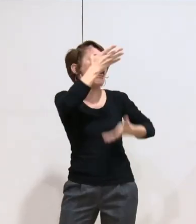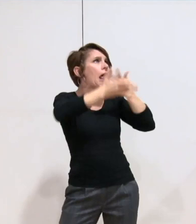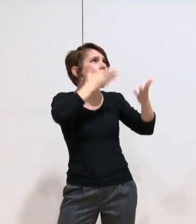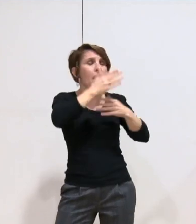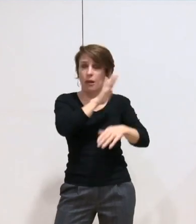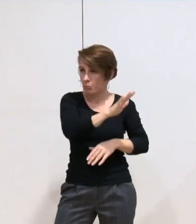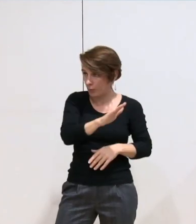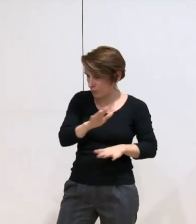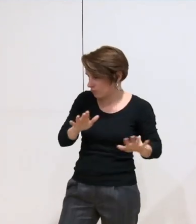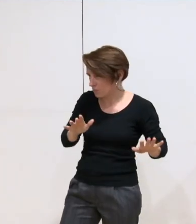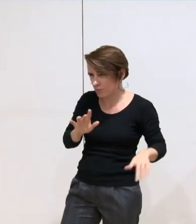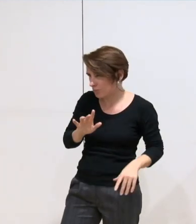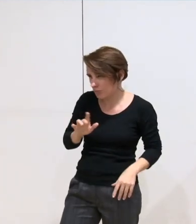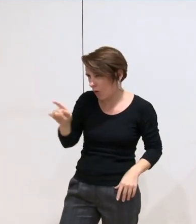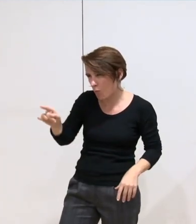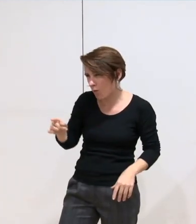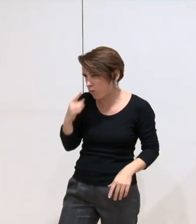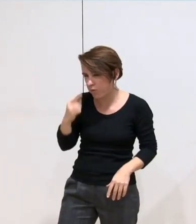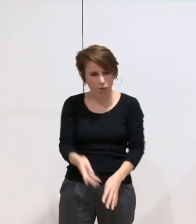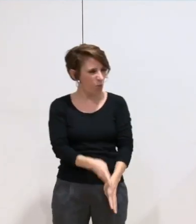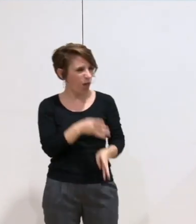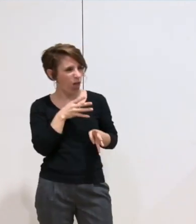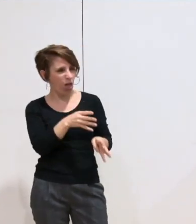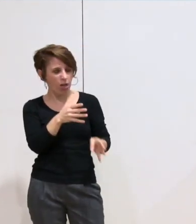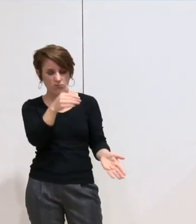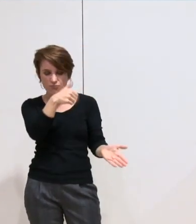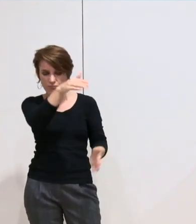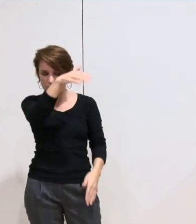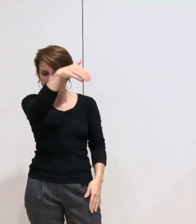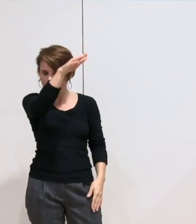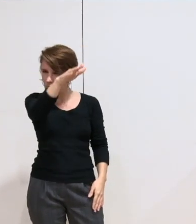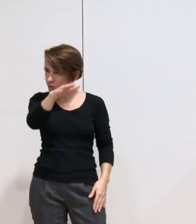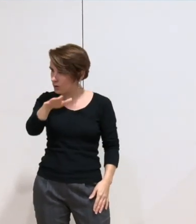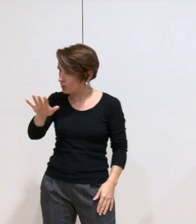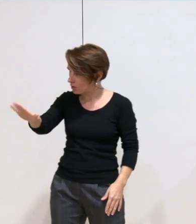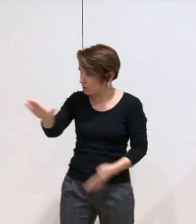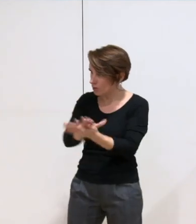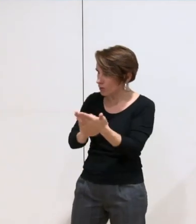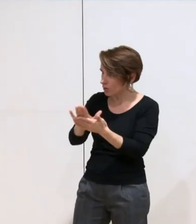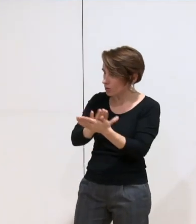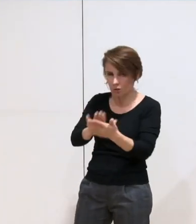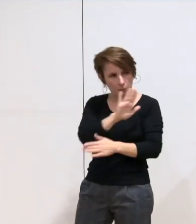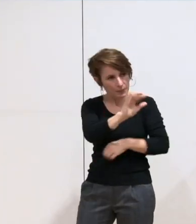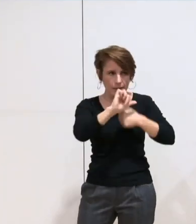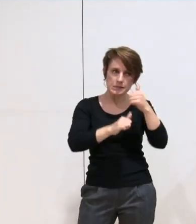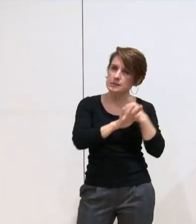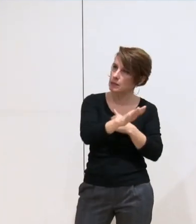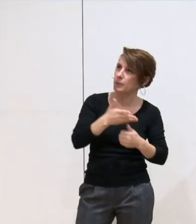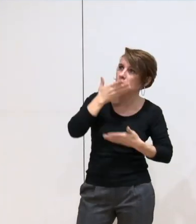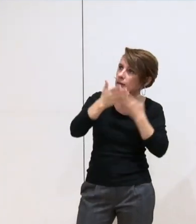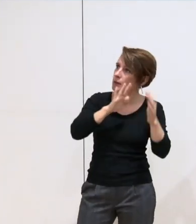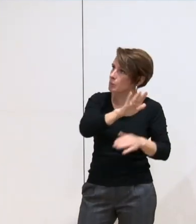travail, le ton méprisant qui consiste à balayer d'un revers de main le ton qu'elle utiliserait. De qui, là aussi, vous